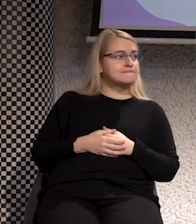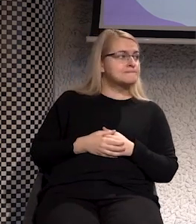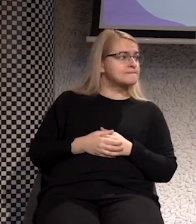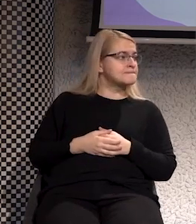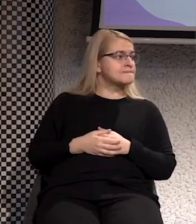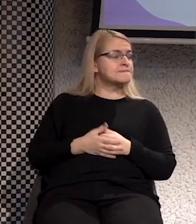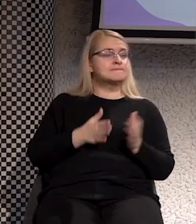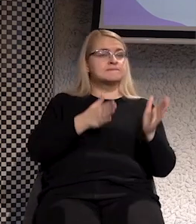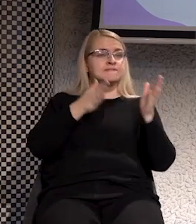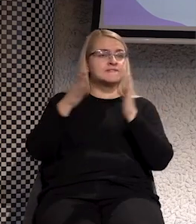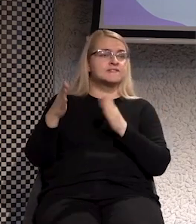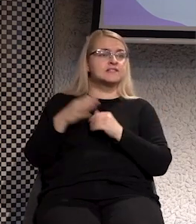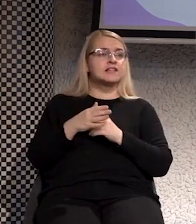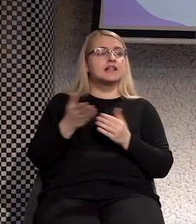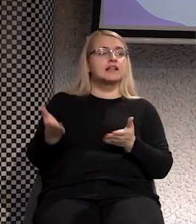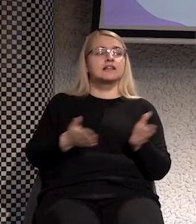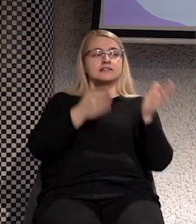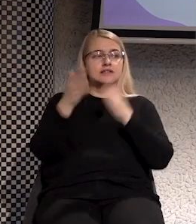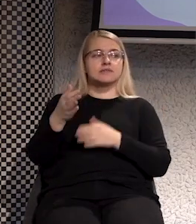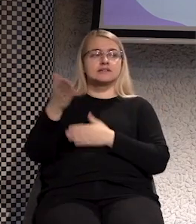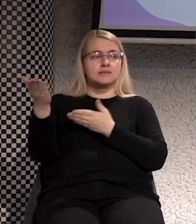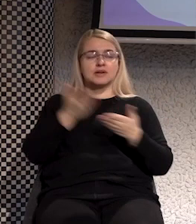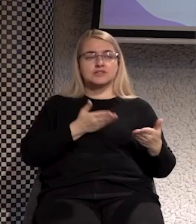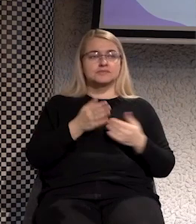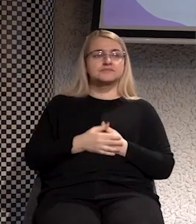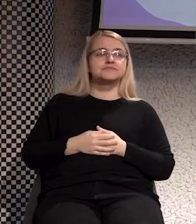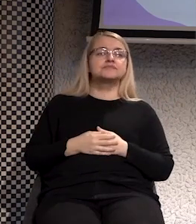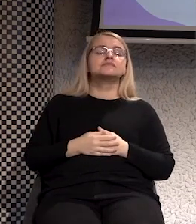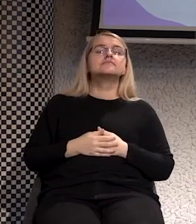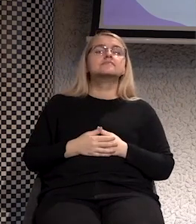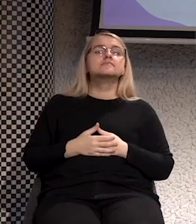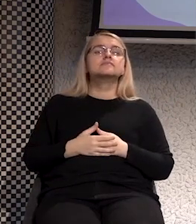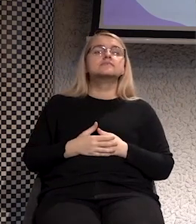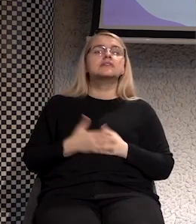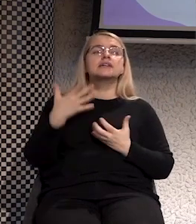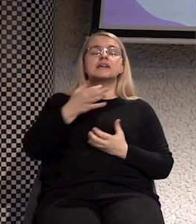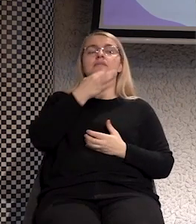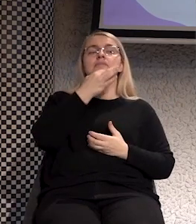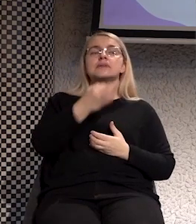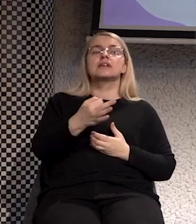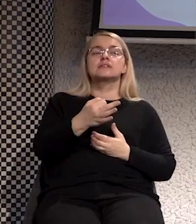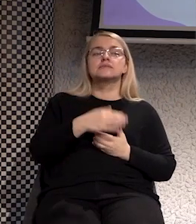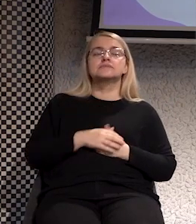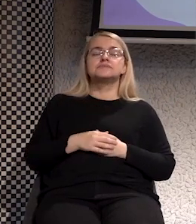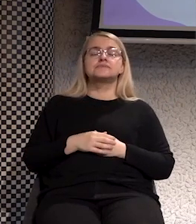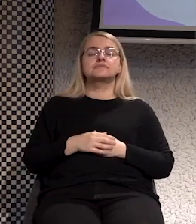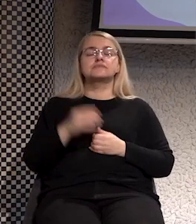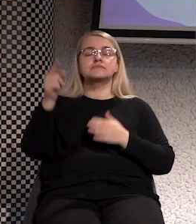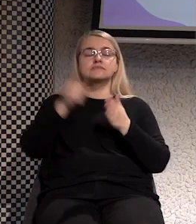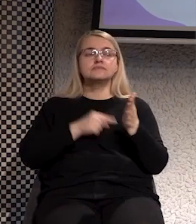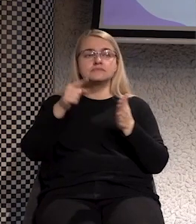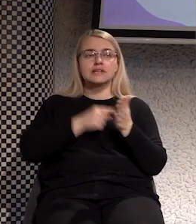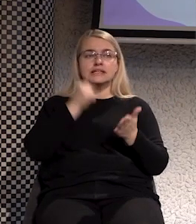I zapraszam. Jeszcze jedno pytanie. Myślę, że spokojnie. Tak. Ja chciałam zapytać, ponieważ bardzo często właśnie w